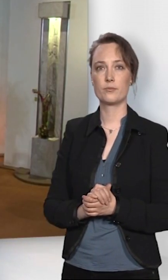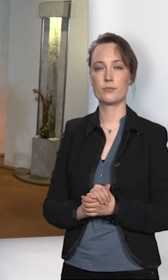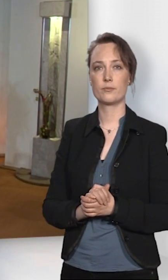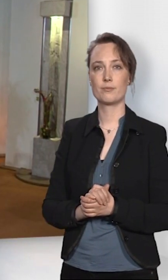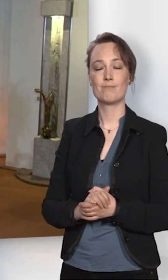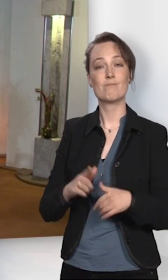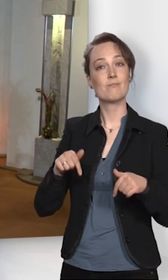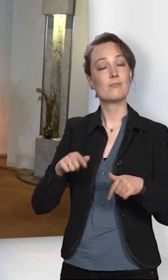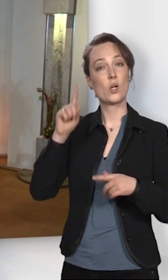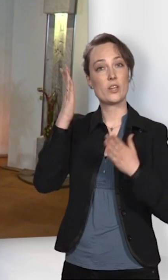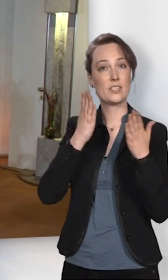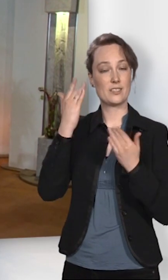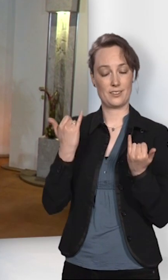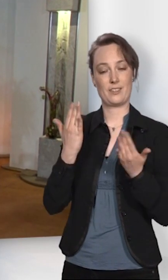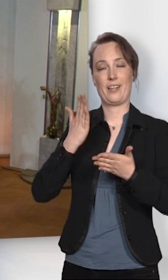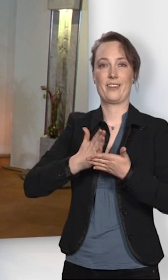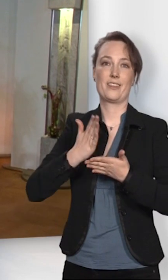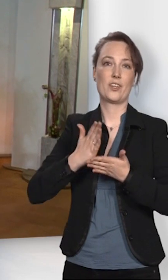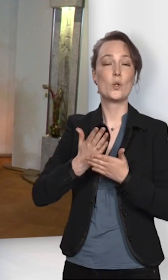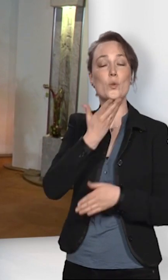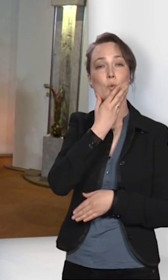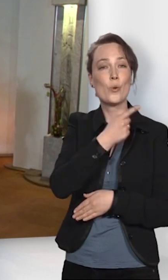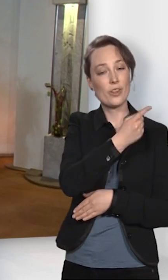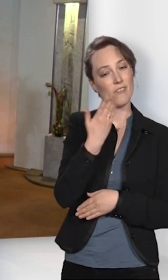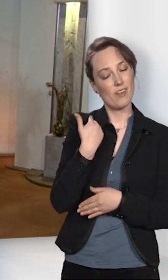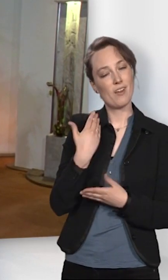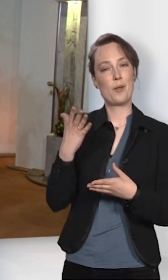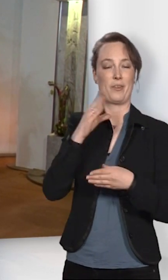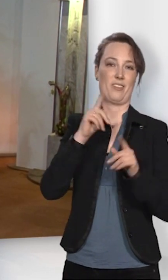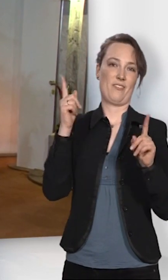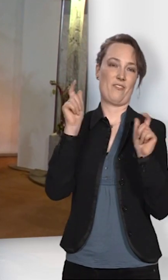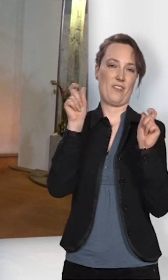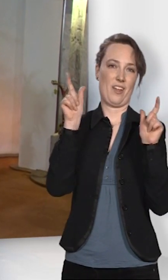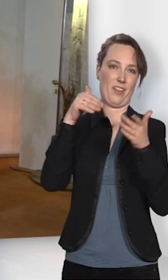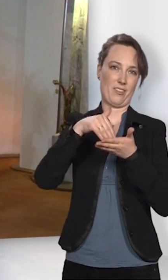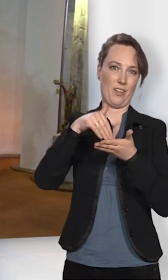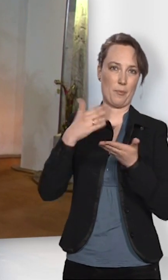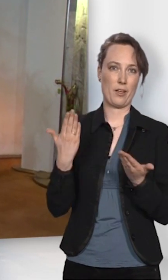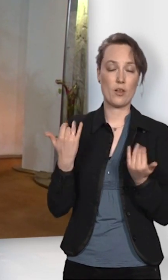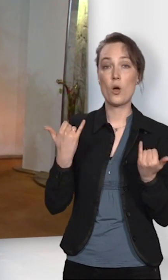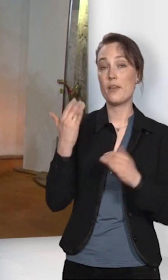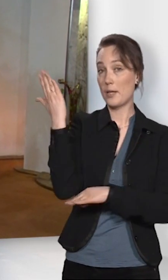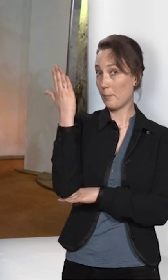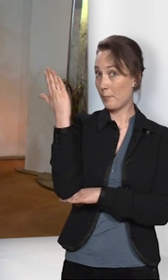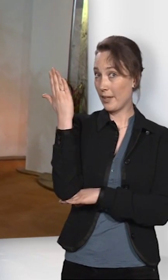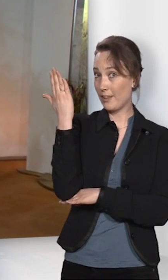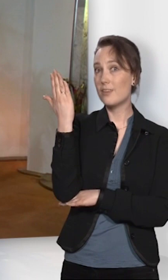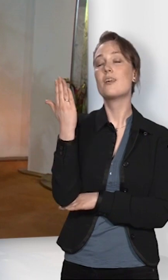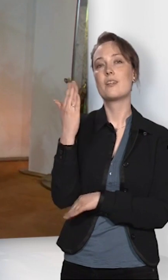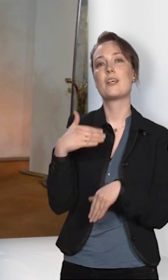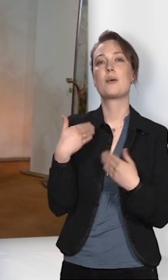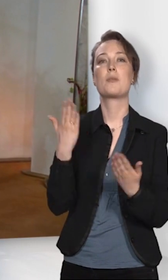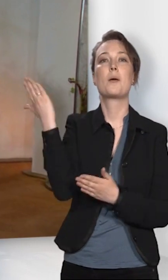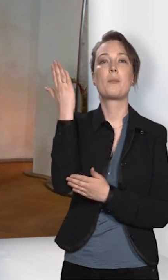Wir sind am Ende des heutigen Gottesdienstes. Schön, dass Sie mit uns gefeiert haben. Zur heutigen Predigt ist eine kleine